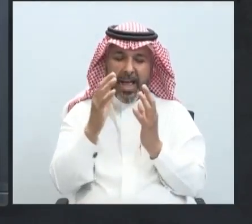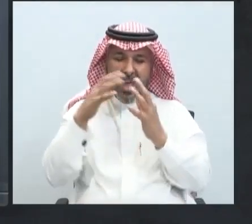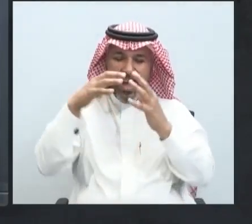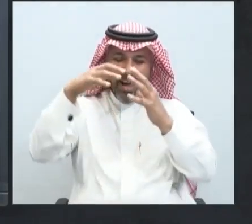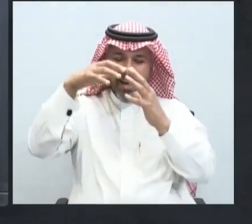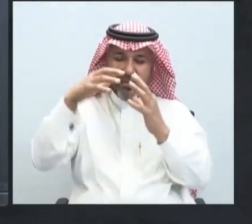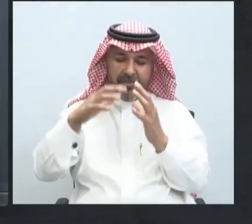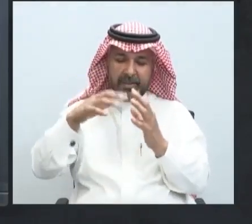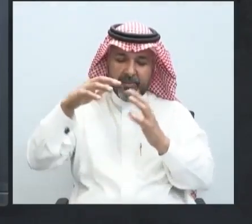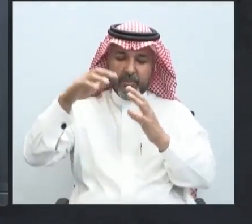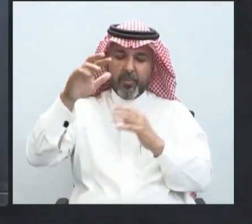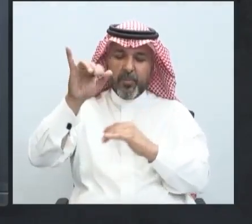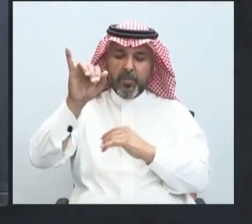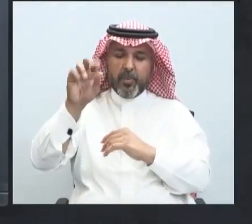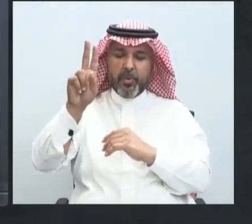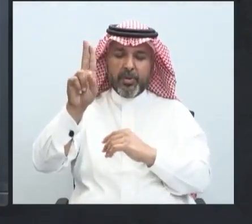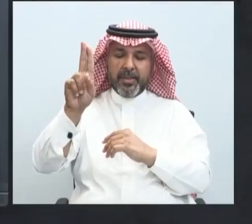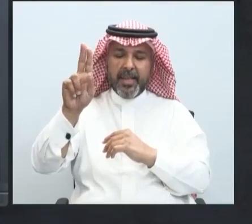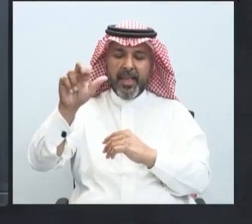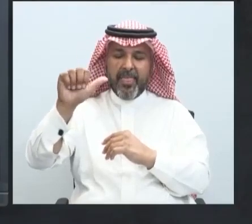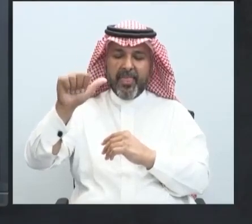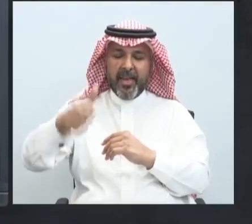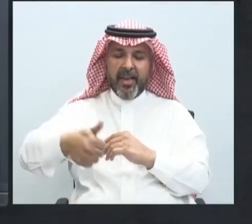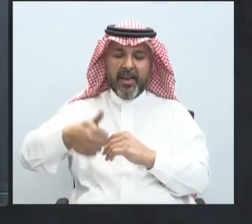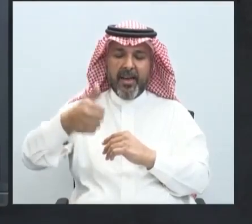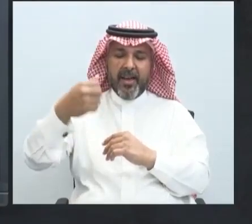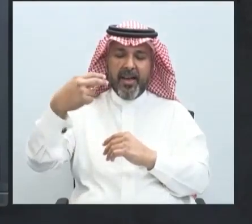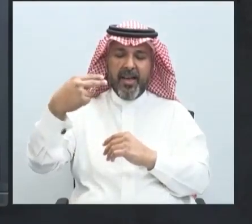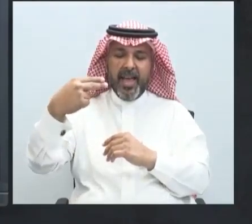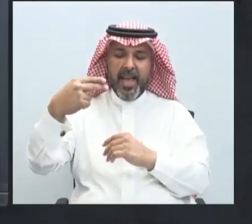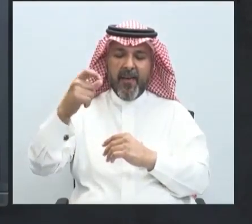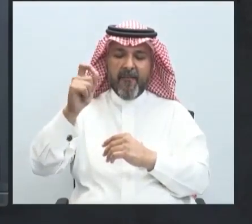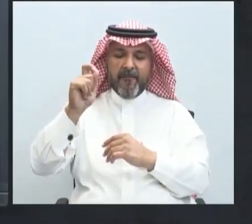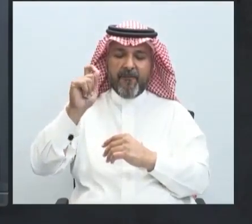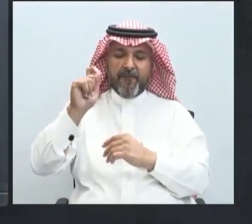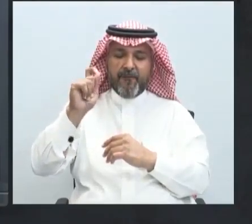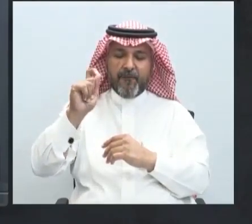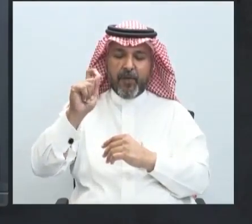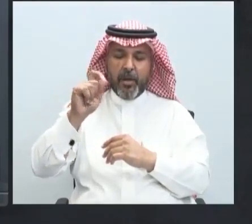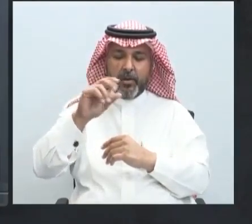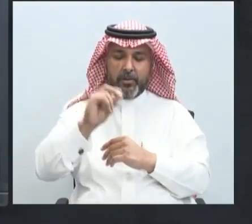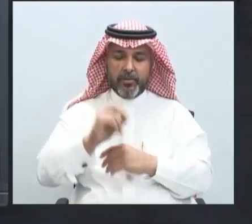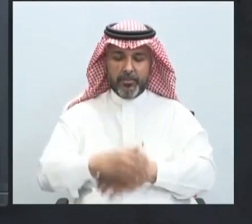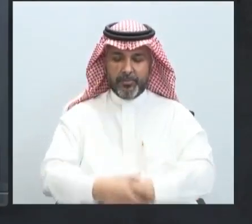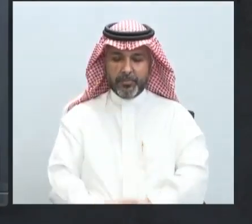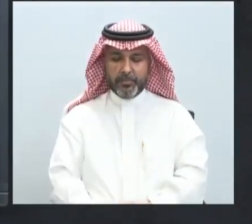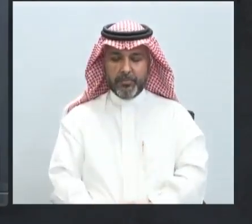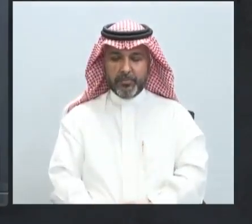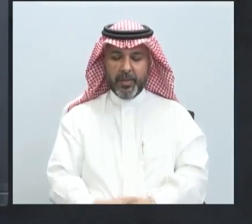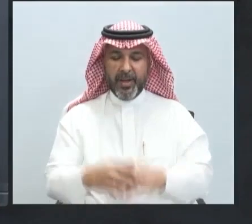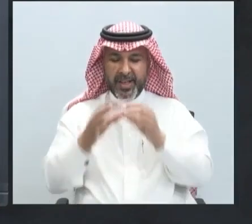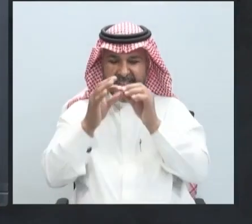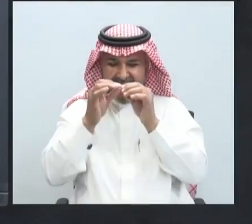يمثل كروموسوم مفرد يمثل كروموسوم مفرد فهنا في هذه المرحله اصطفت هذه الكروموسومات المتماثله فعندما تم سحب